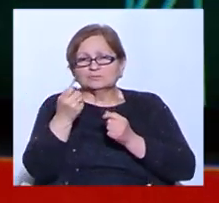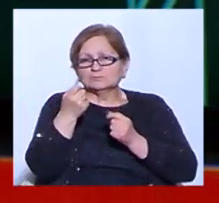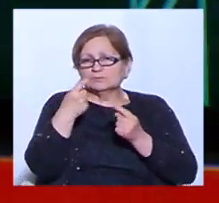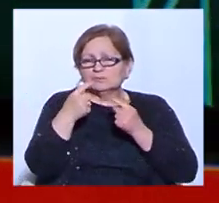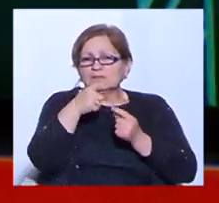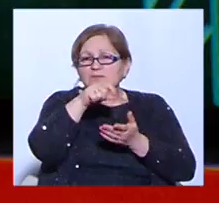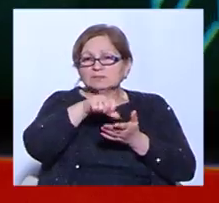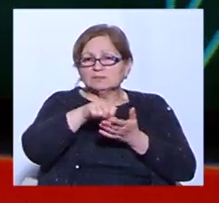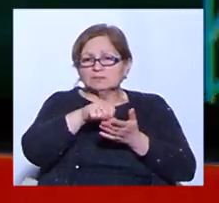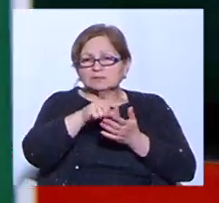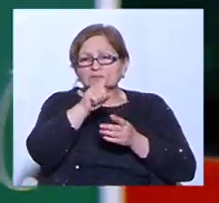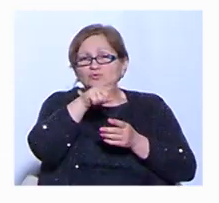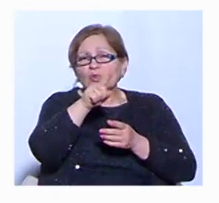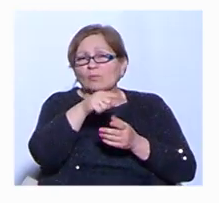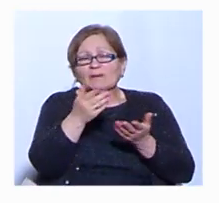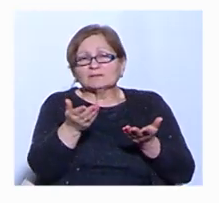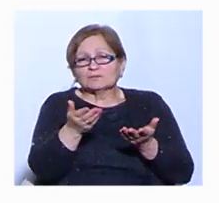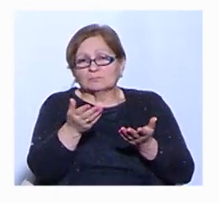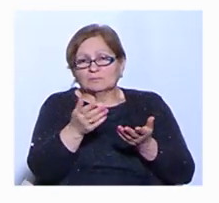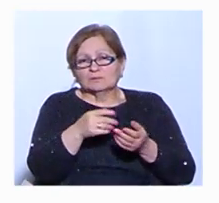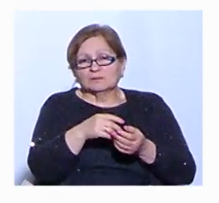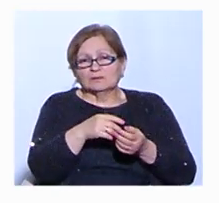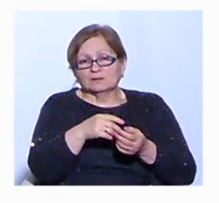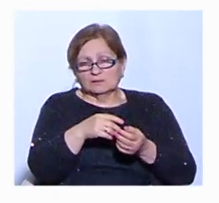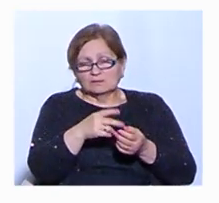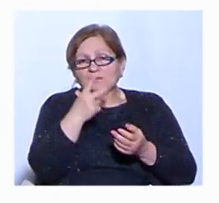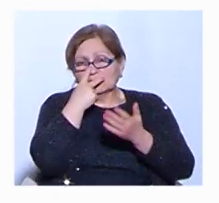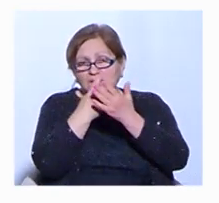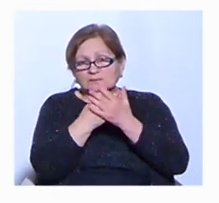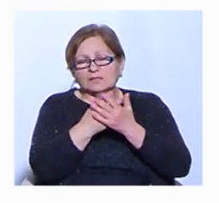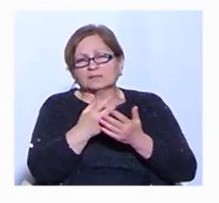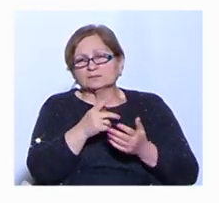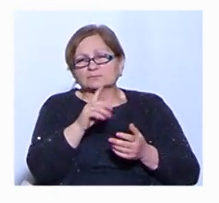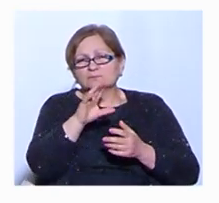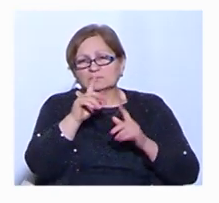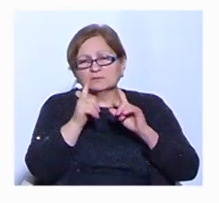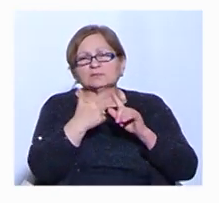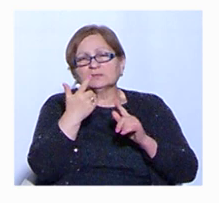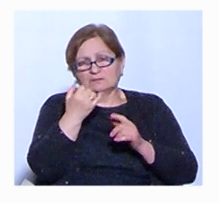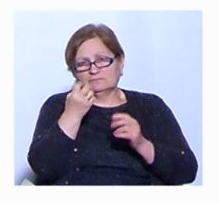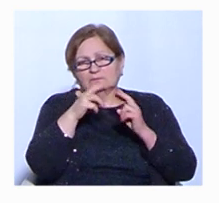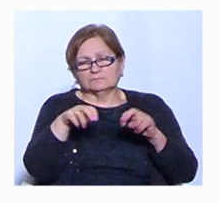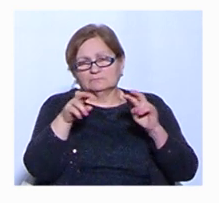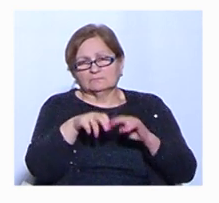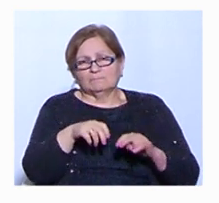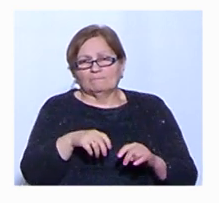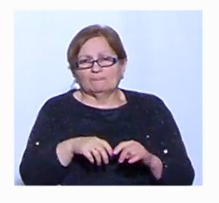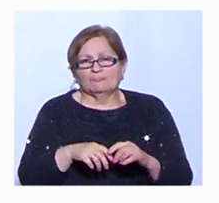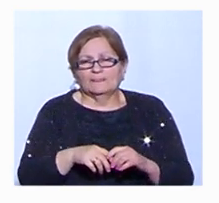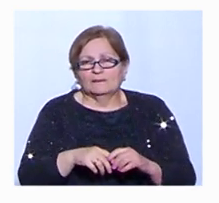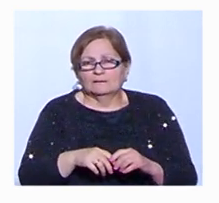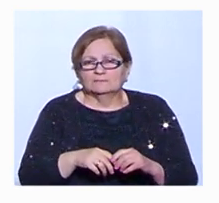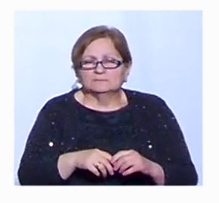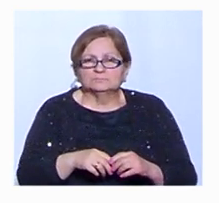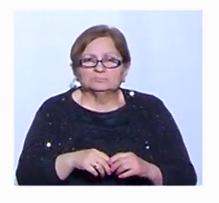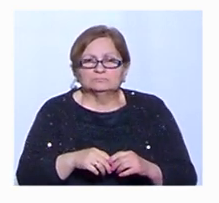წევრი დამოკიდებულია რიგის ნომერზე. ეხლა ეს გამონათქვამი უფრო ცხადი რო გახდეს, მოდით განვიხილოთ ესეთი მიმდევრობის